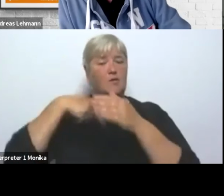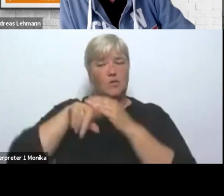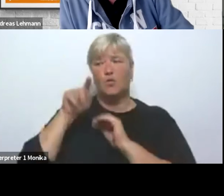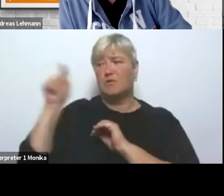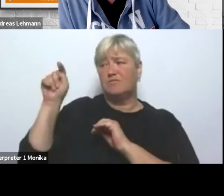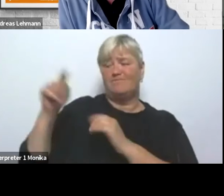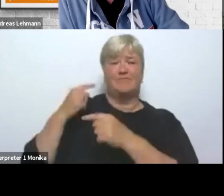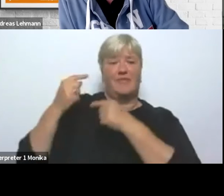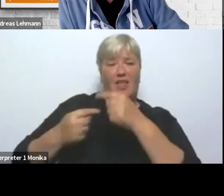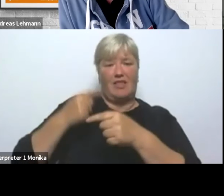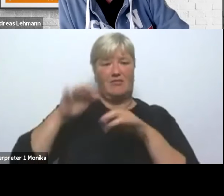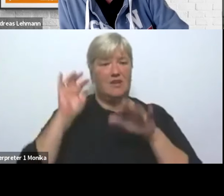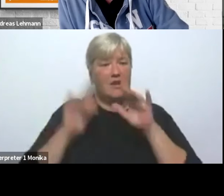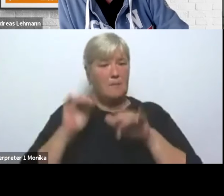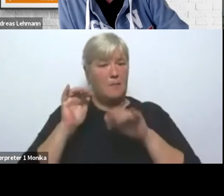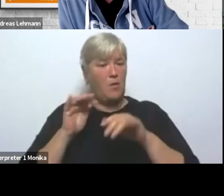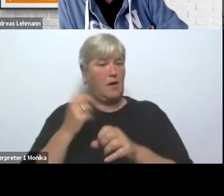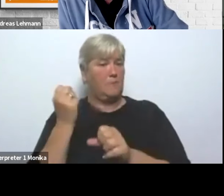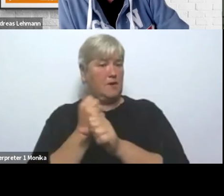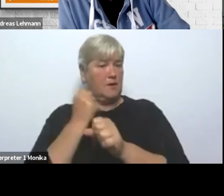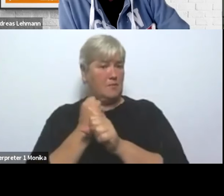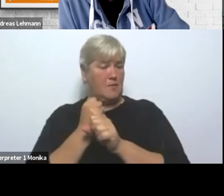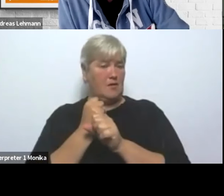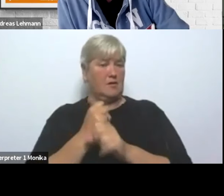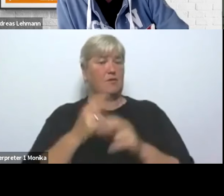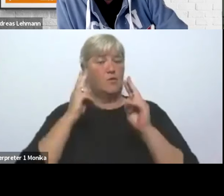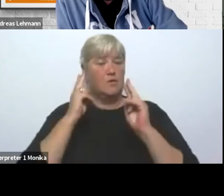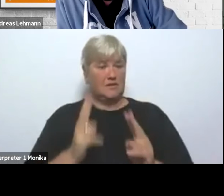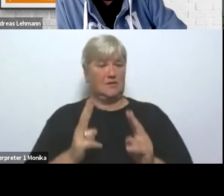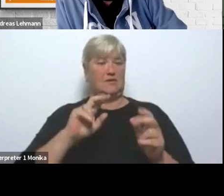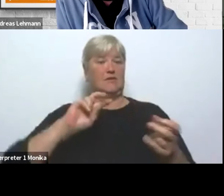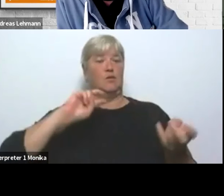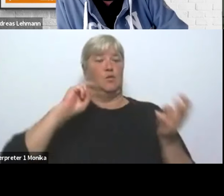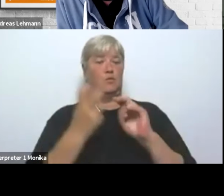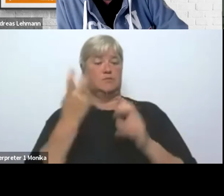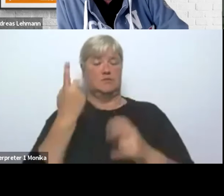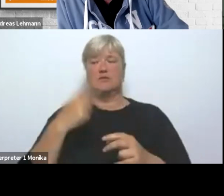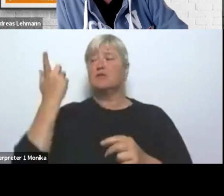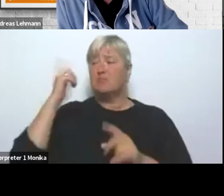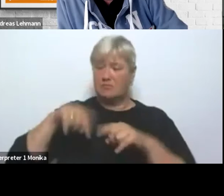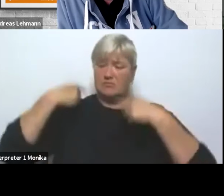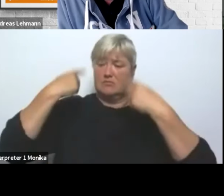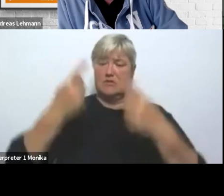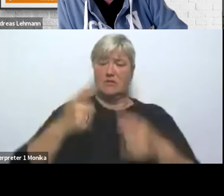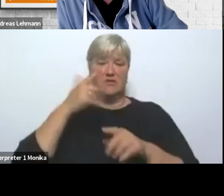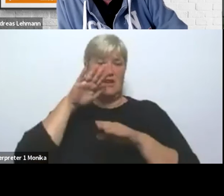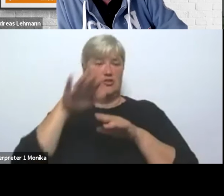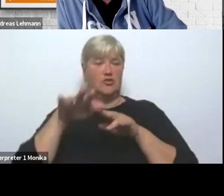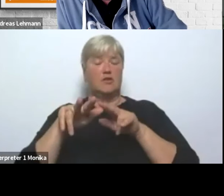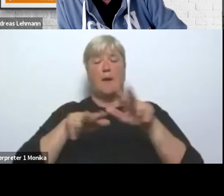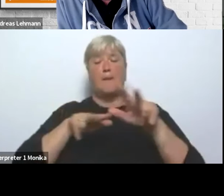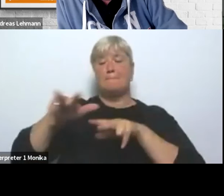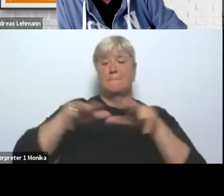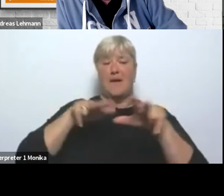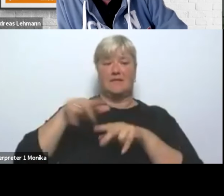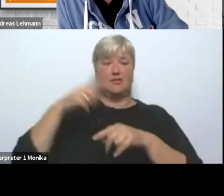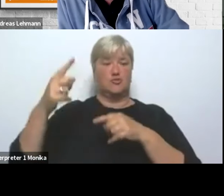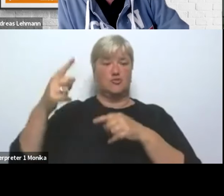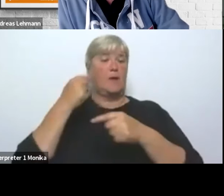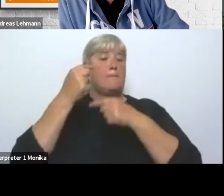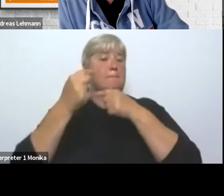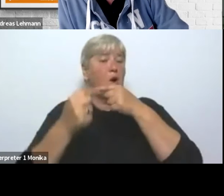gemacht werden und natürlich dann entsprechend verifiziert werden. Und da kommt das Management ins Spiel, dass die Prozesse gestaltet werden, dass